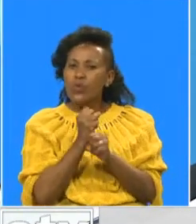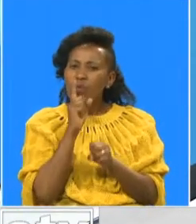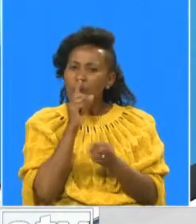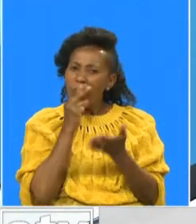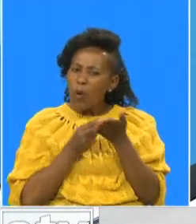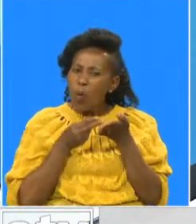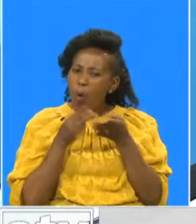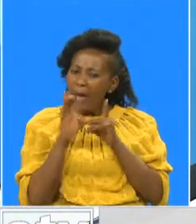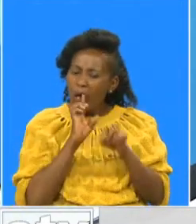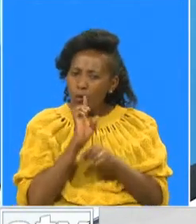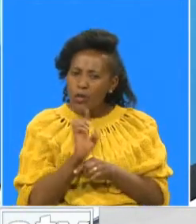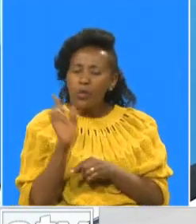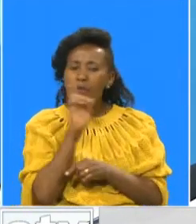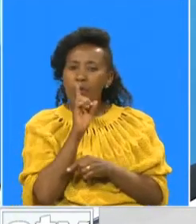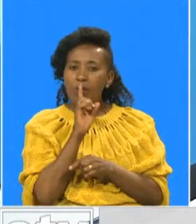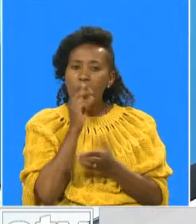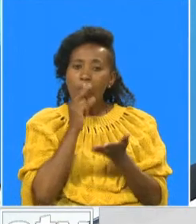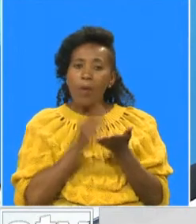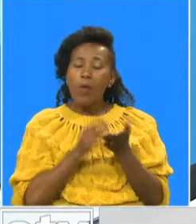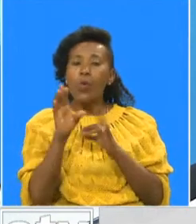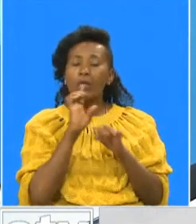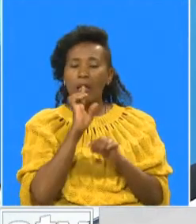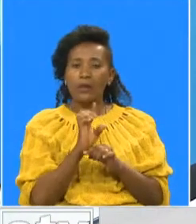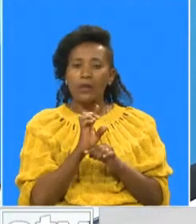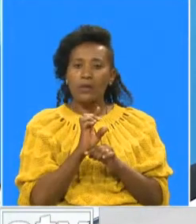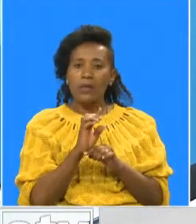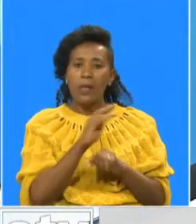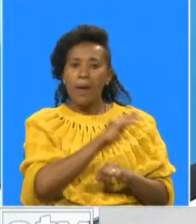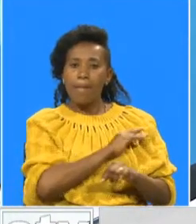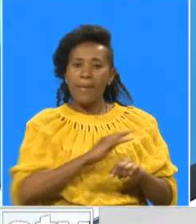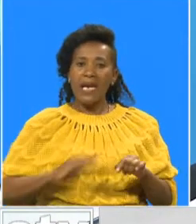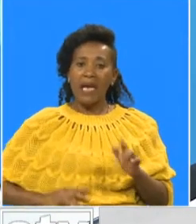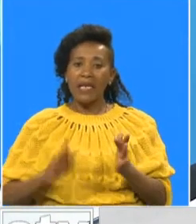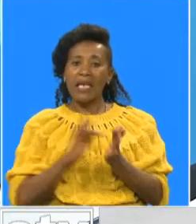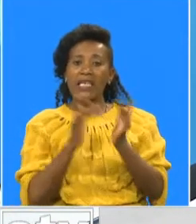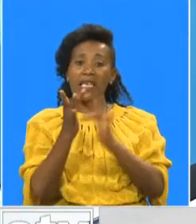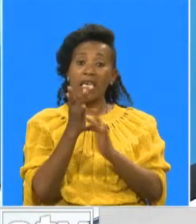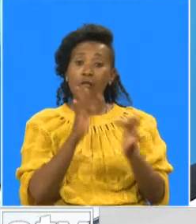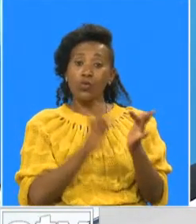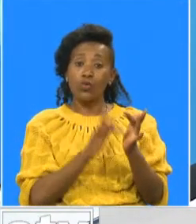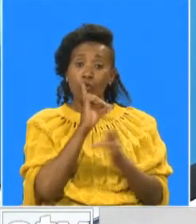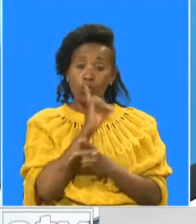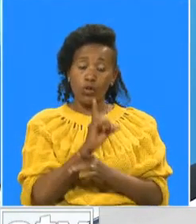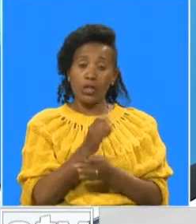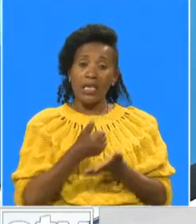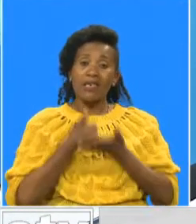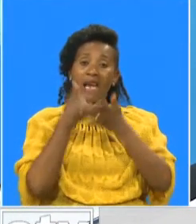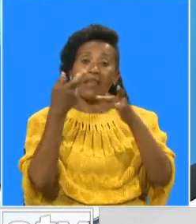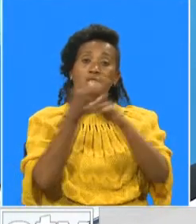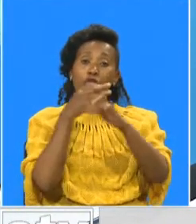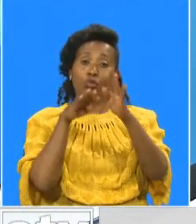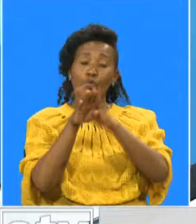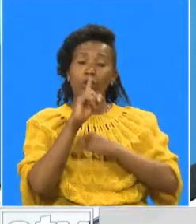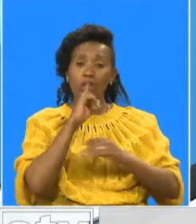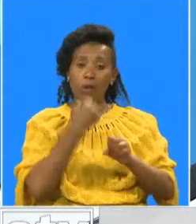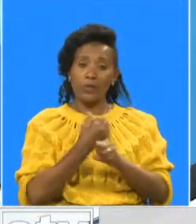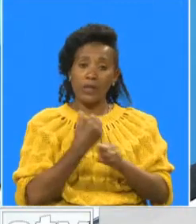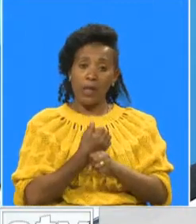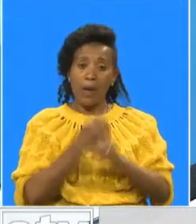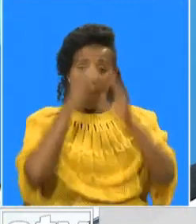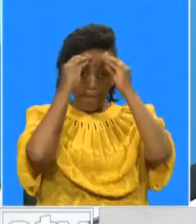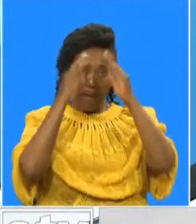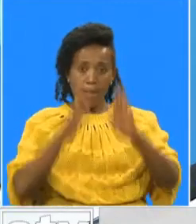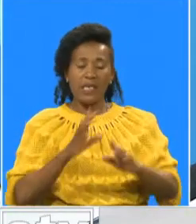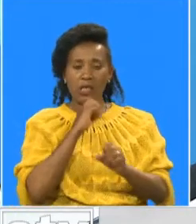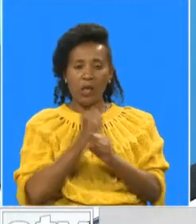በበጎ አድራጎት ነው? በምንድን ነው? በበጎ አድራጎት ነው። መካነ ኢየሱስ ቸርች ድርጅት ኮምፓሽን እርዳታ ድርጅት ውስጥ ነው እና